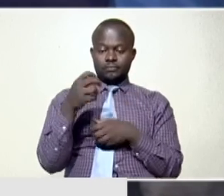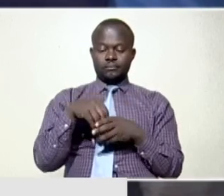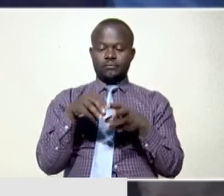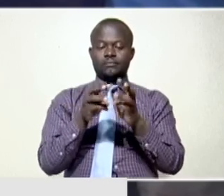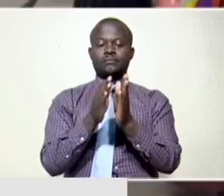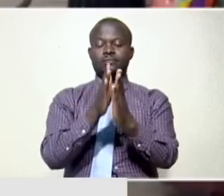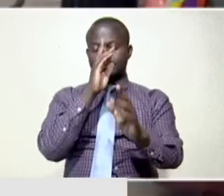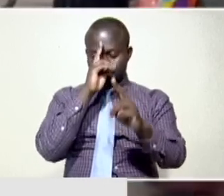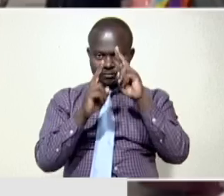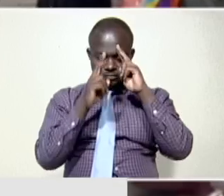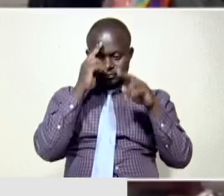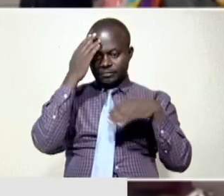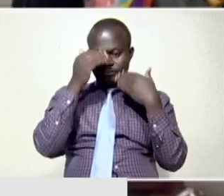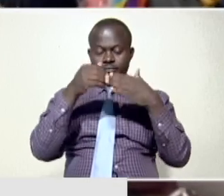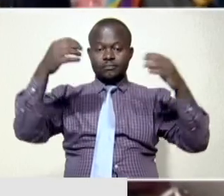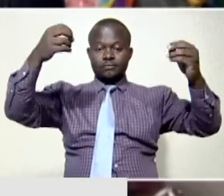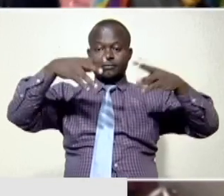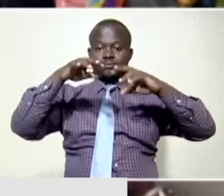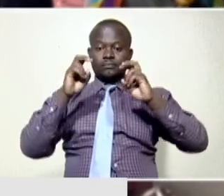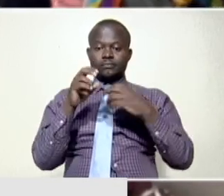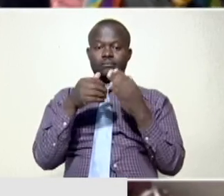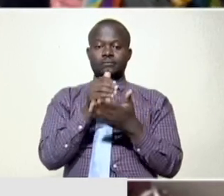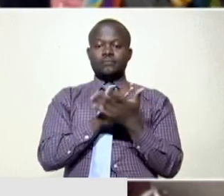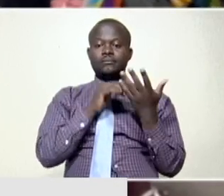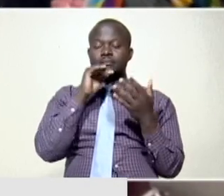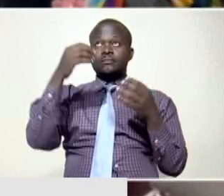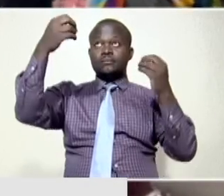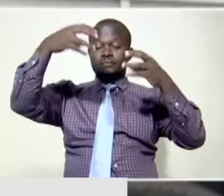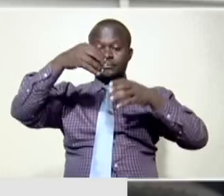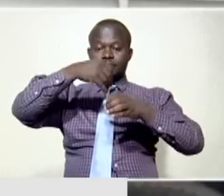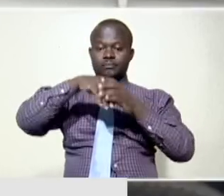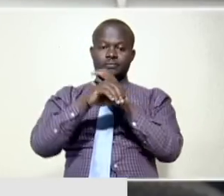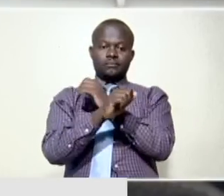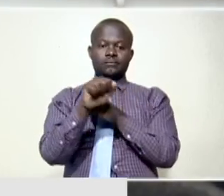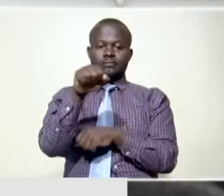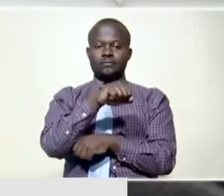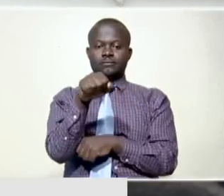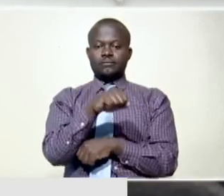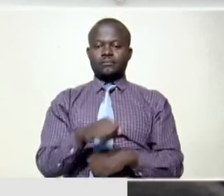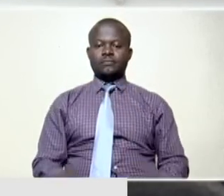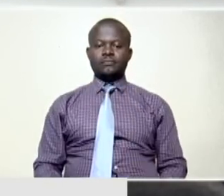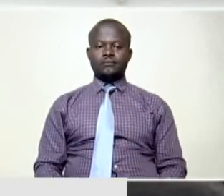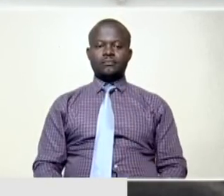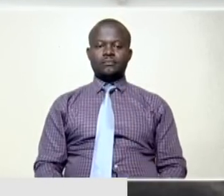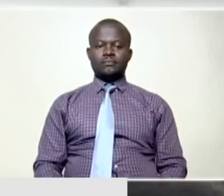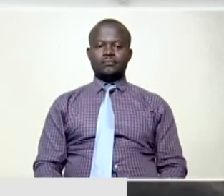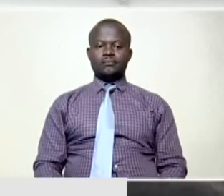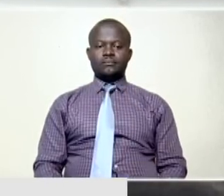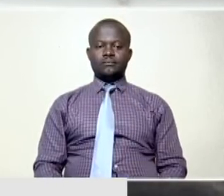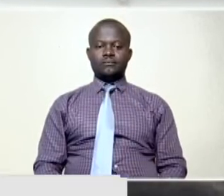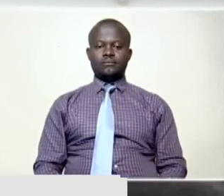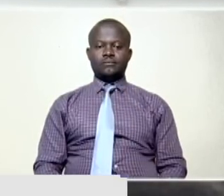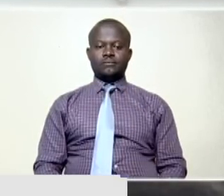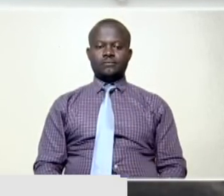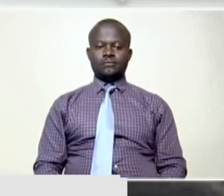rusange kubyubahiriza kubera ko byagaragaye ko hari abadacana ayo matara y'imbere mu modoka. Ibi bintu byo gucana amatara